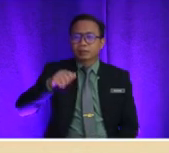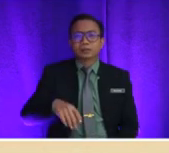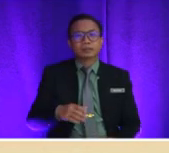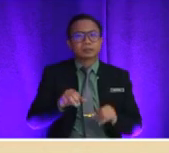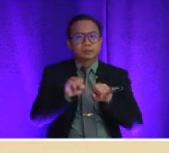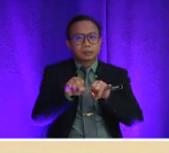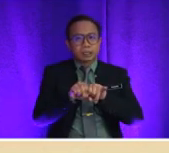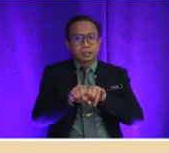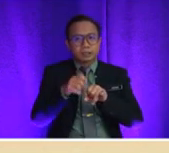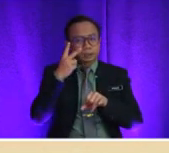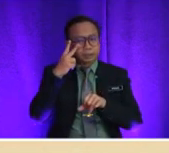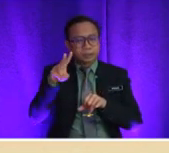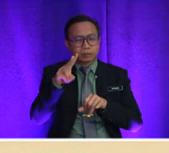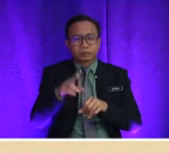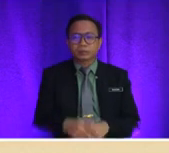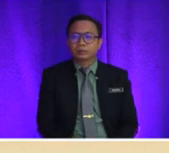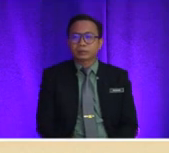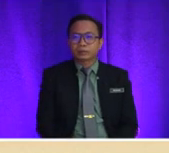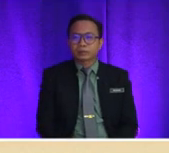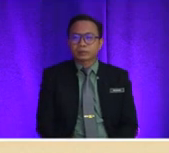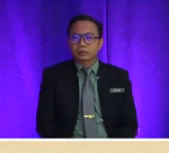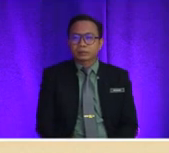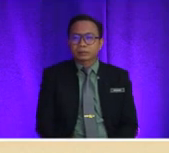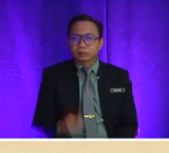pandangan dan juga ya